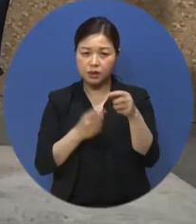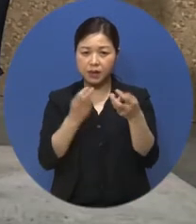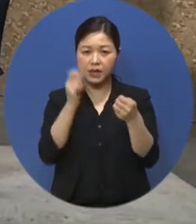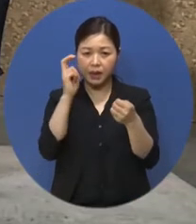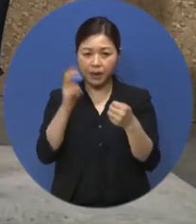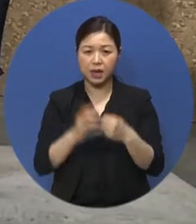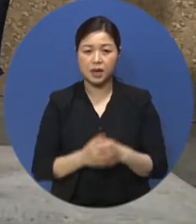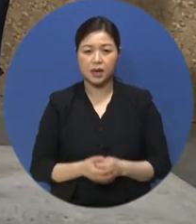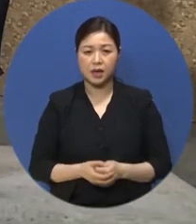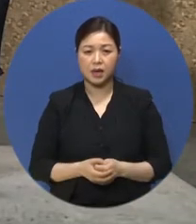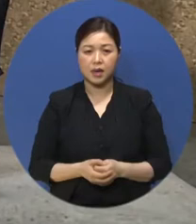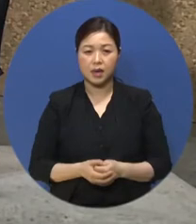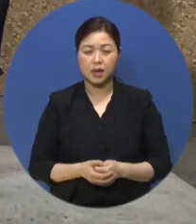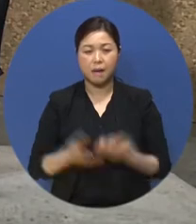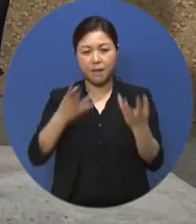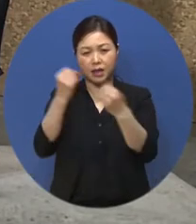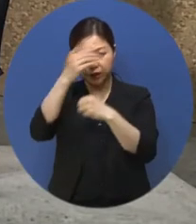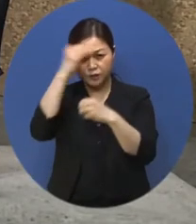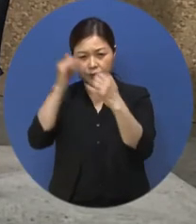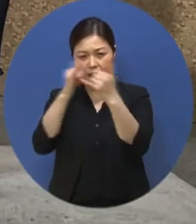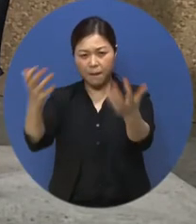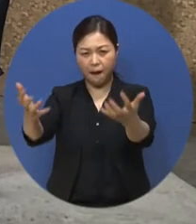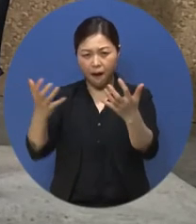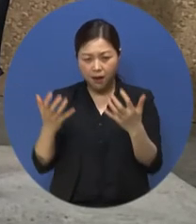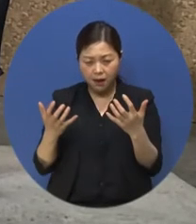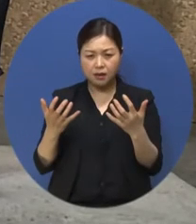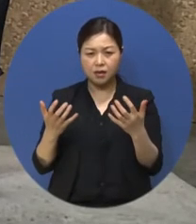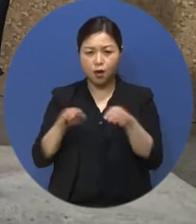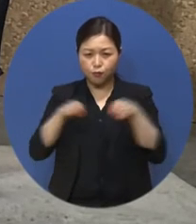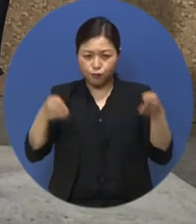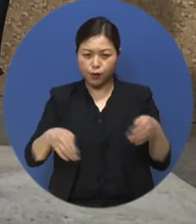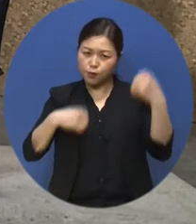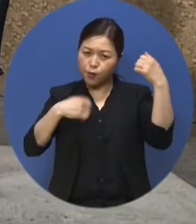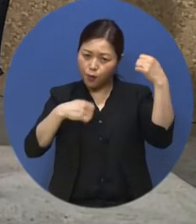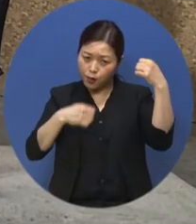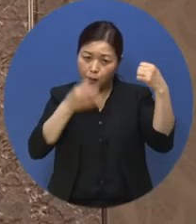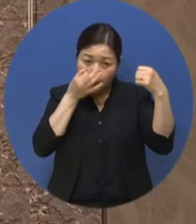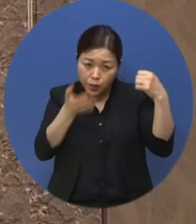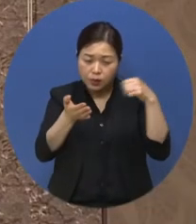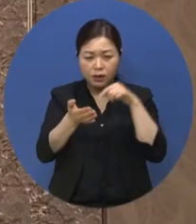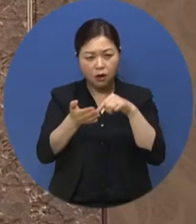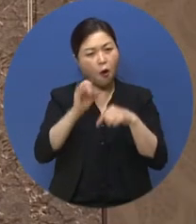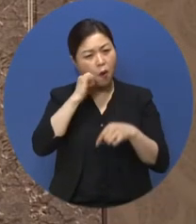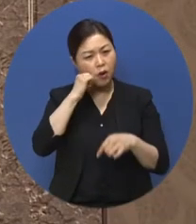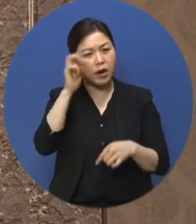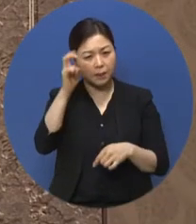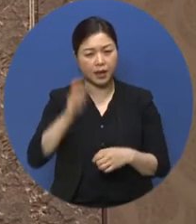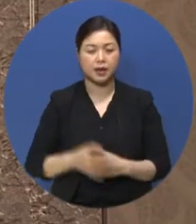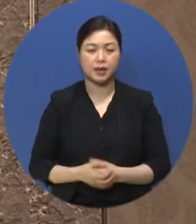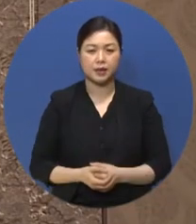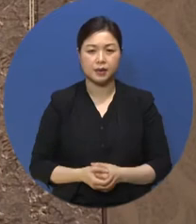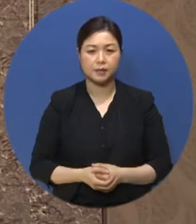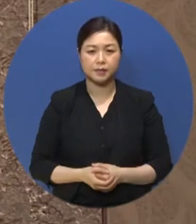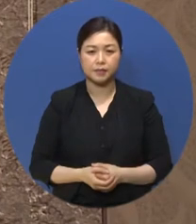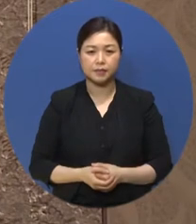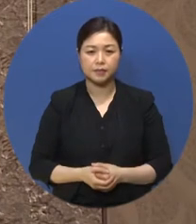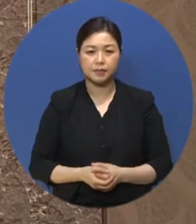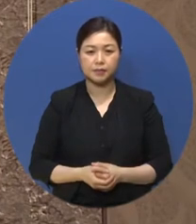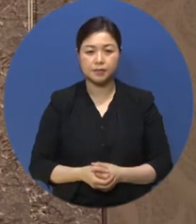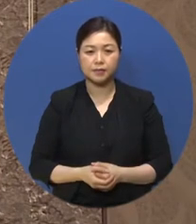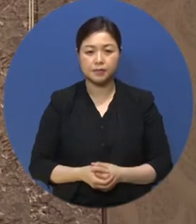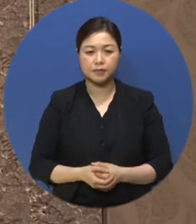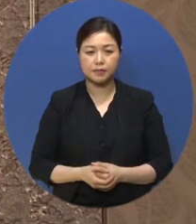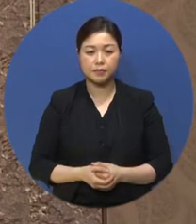이제는 많은 관객을 동원해서 공연을 하고 이런 부분은 많이 힘들지 않을까 이런 네. 생각을 하고 있습니다. 그래서 이제